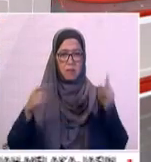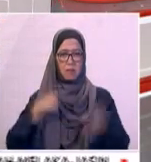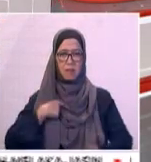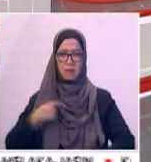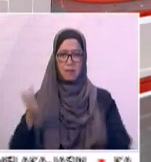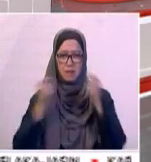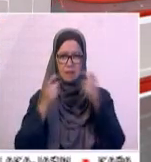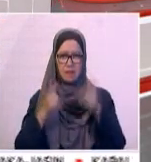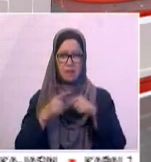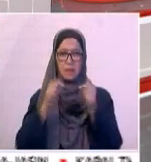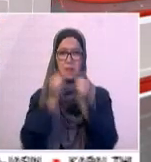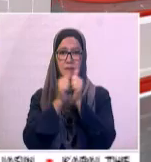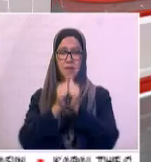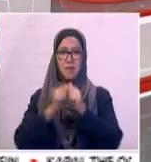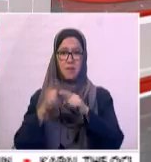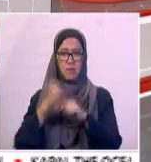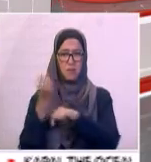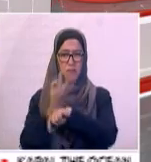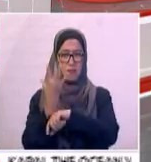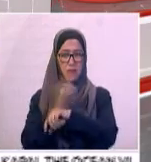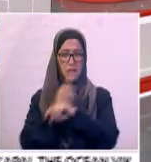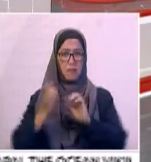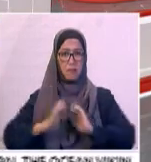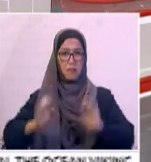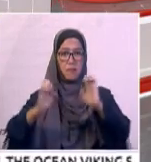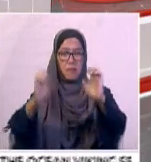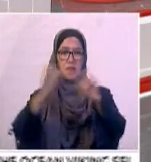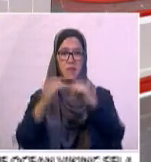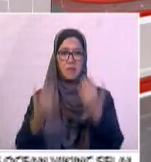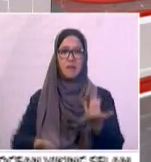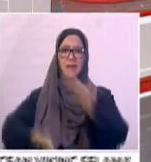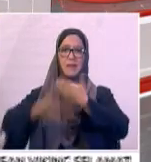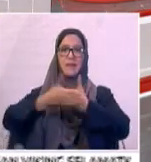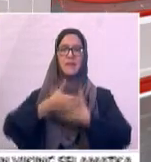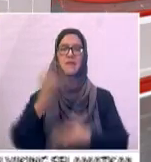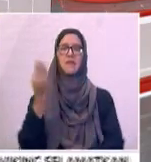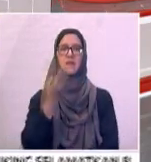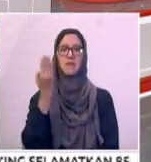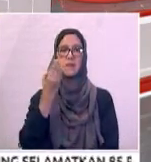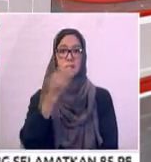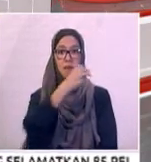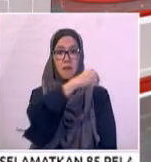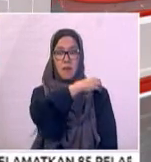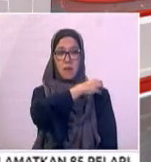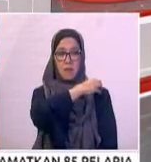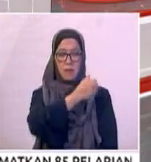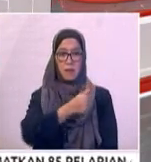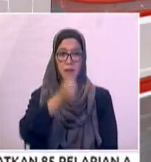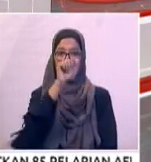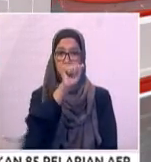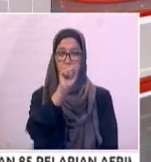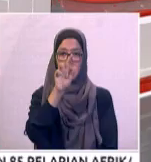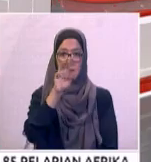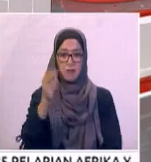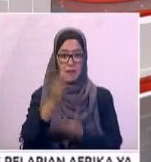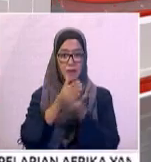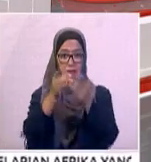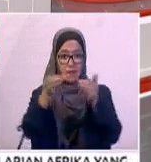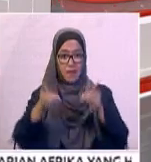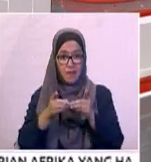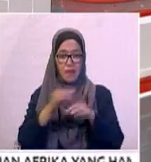meneruskan aktiviti harian seperti biasa. Pegawai Bencana Operasi dan Latihan Angkatan Pertahanan Awam Malaysia APM Daerah Langkawi,